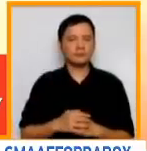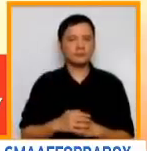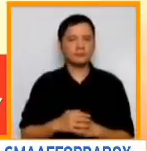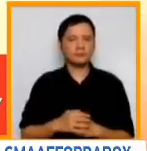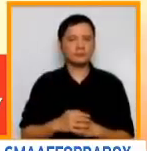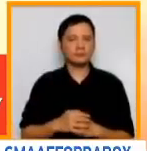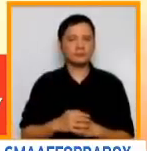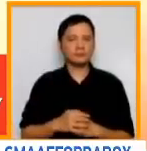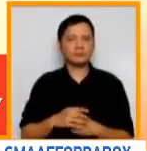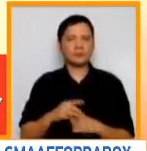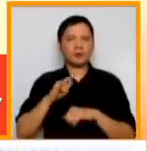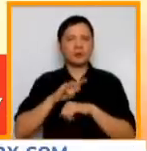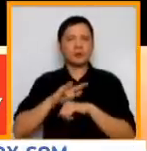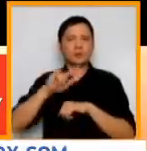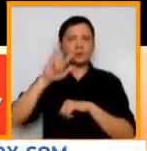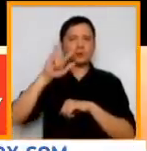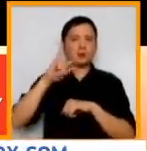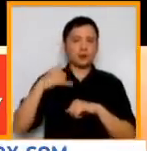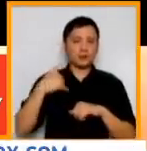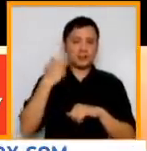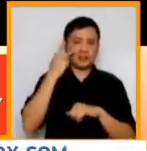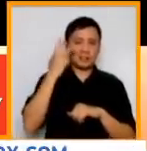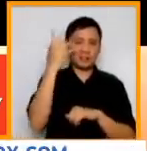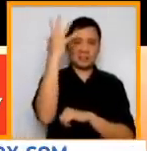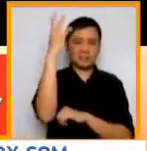sa mga puno ng niyog.